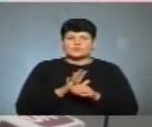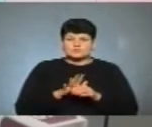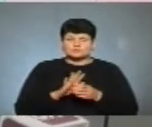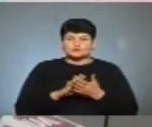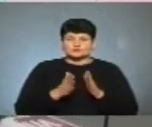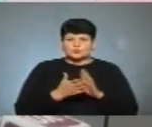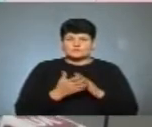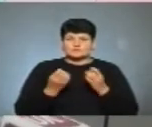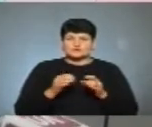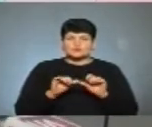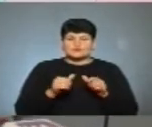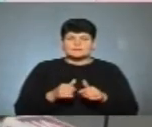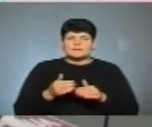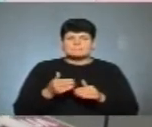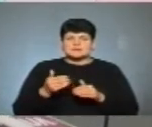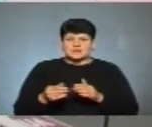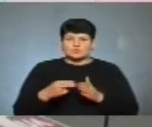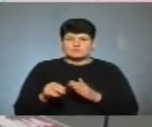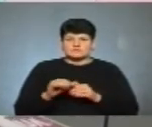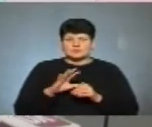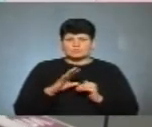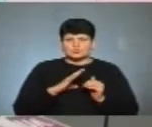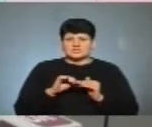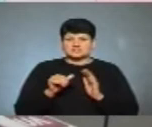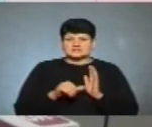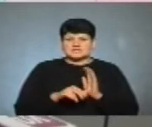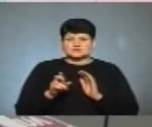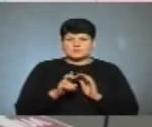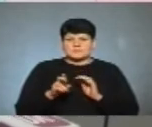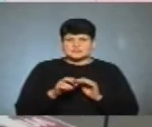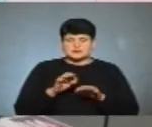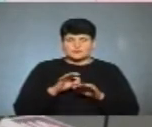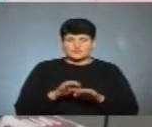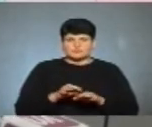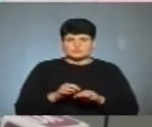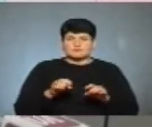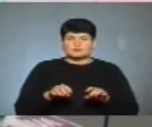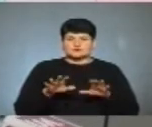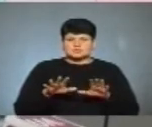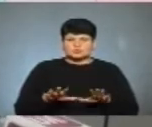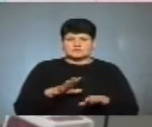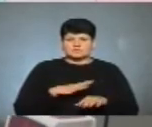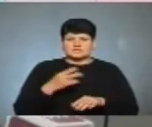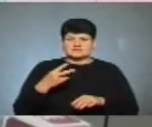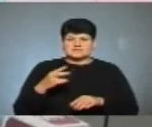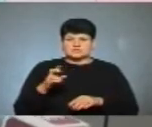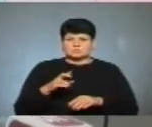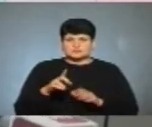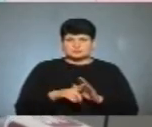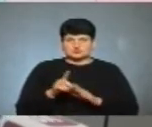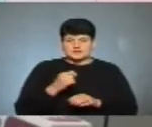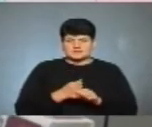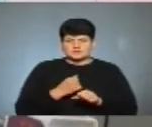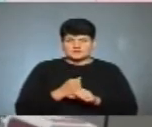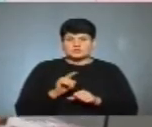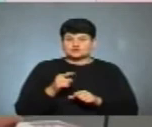договір просто оформлений був пізніше, а сама закупівля 16 березня проводилася. Хоча постанова у нас 20 березня почала працювати.